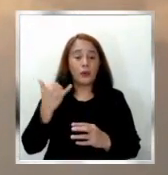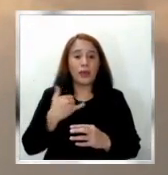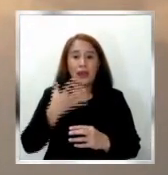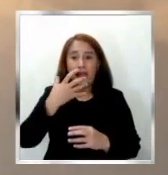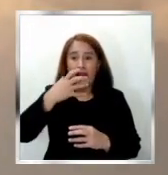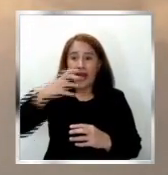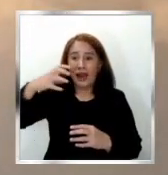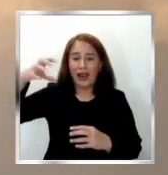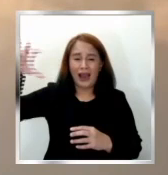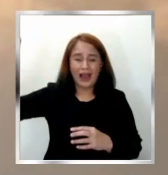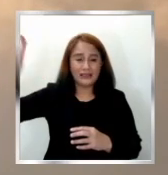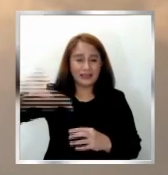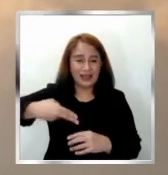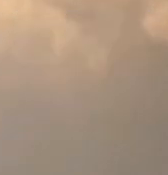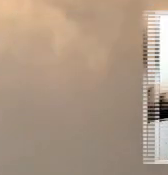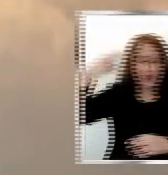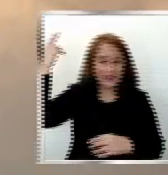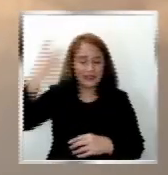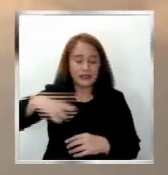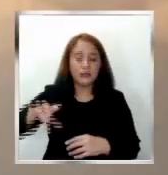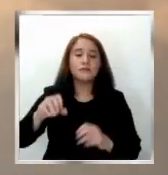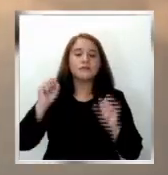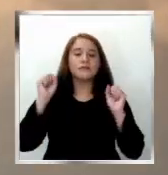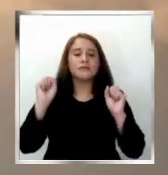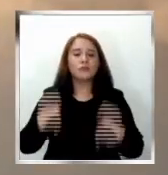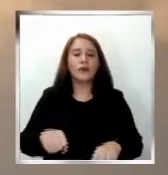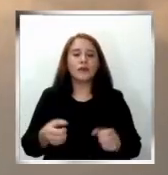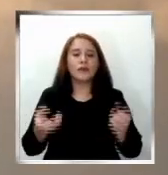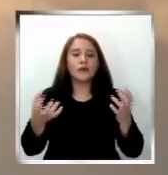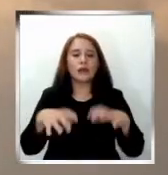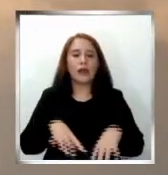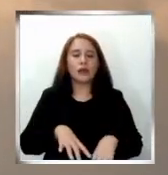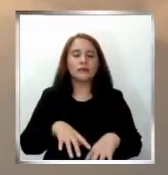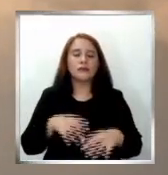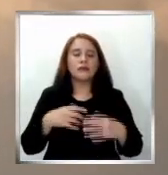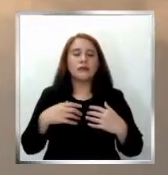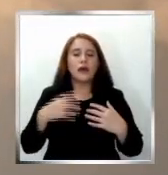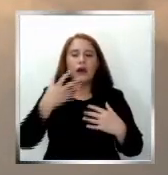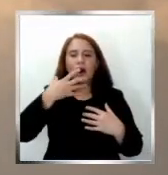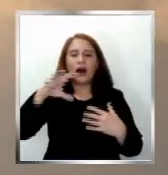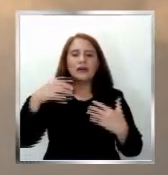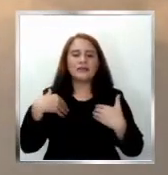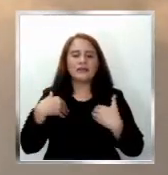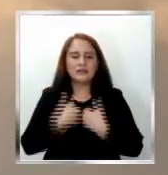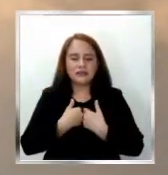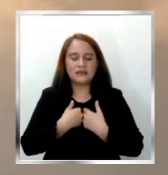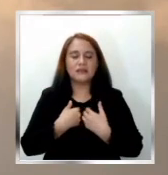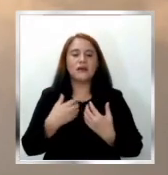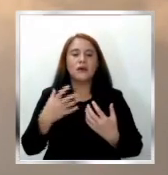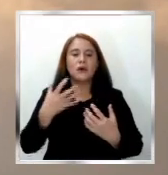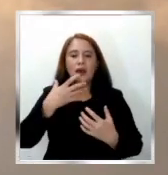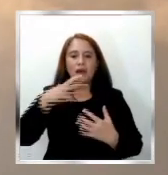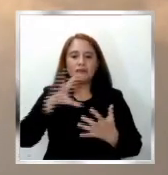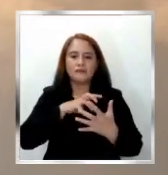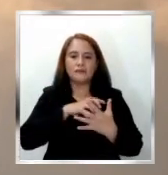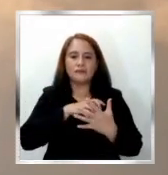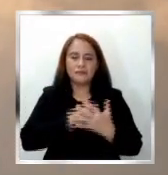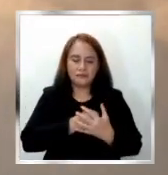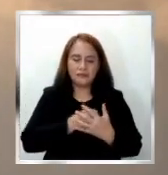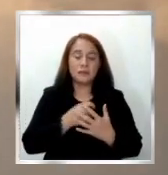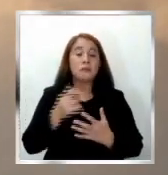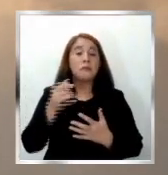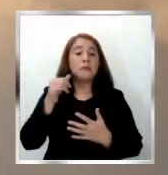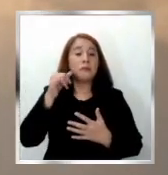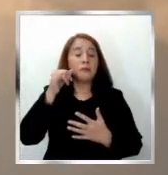na init factor ay posibleng magdulot ng heat exhaustion, heat cramps o heat stroke. Bukas, dahil pa rin